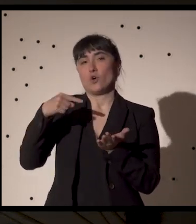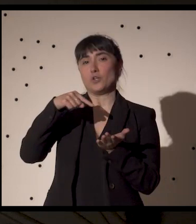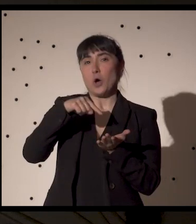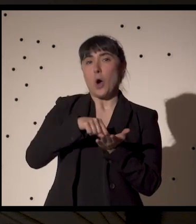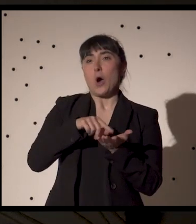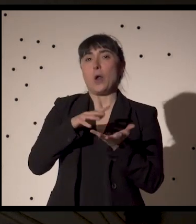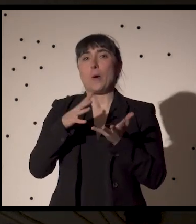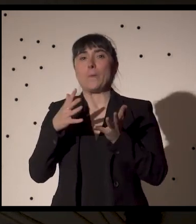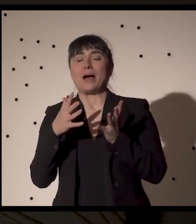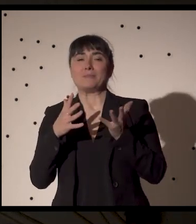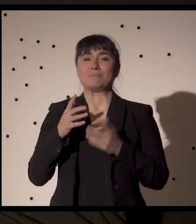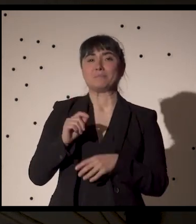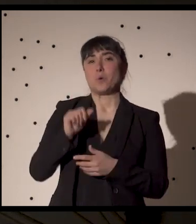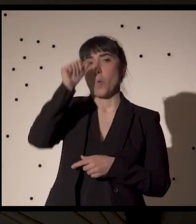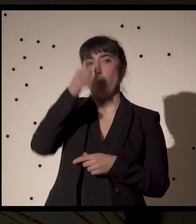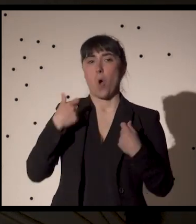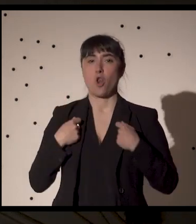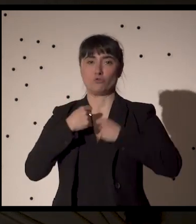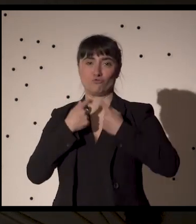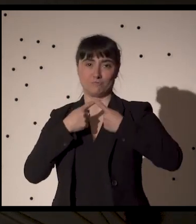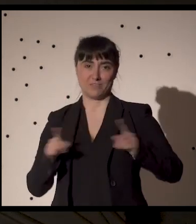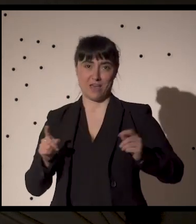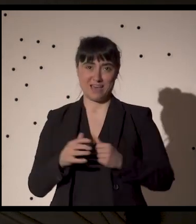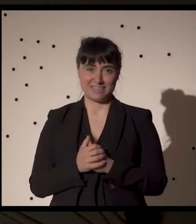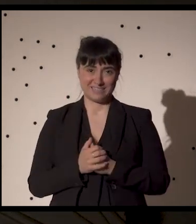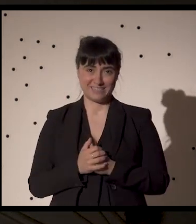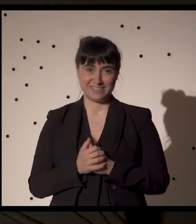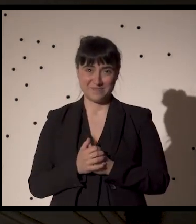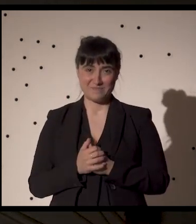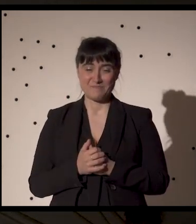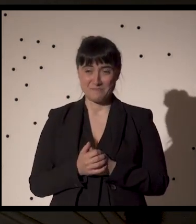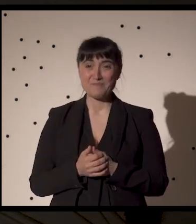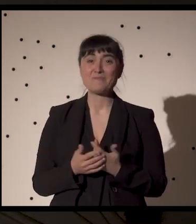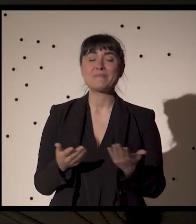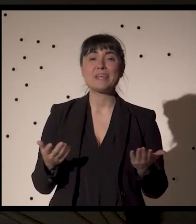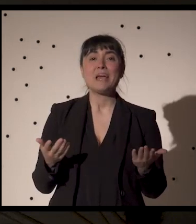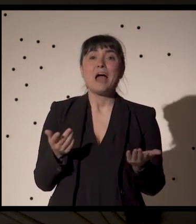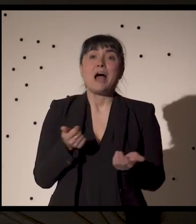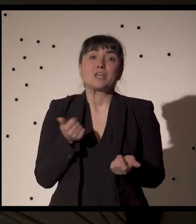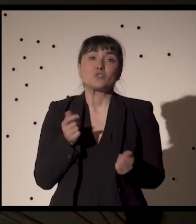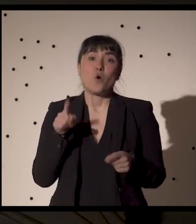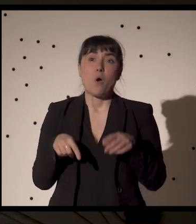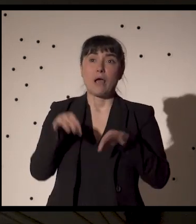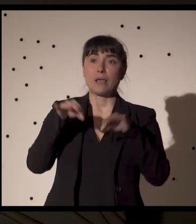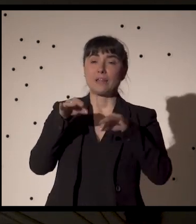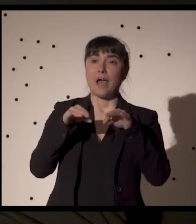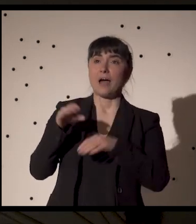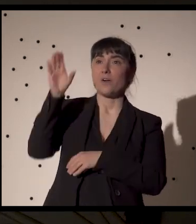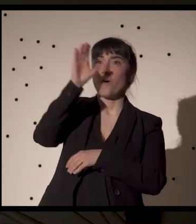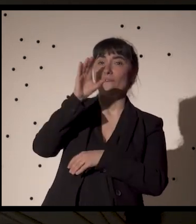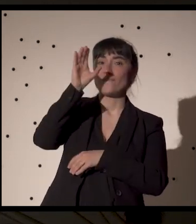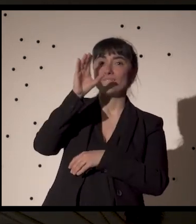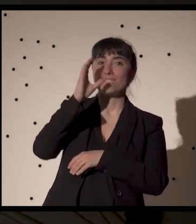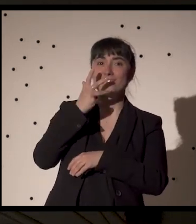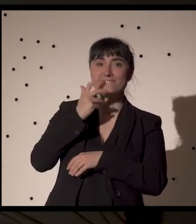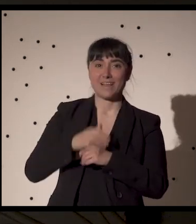cappelli e con altre vesti semplicemente quella dello spettatore dell'appassionato però in questo momento sento proprio il dovere